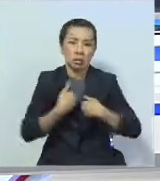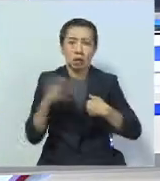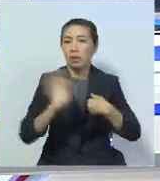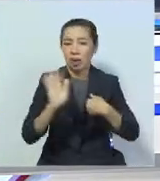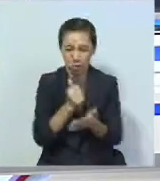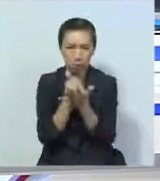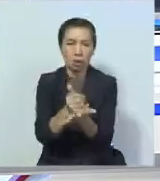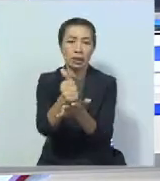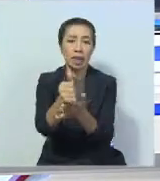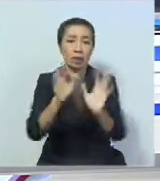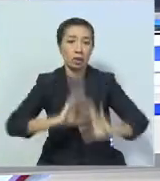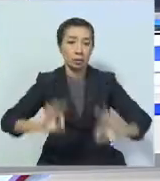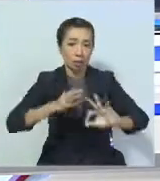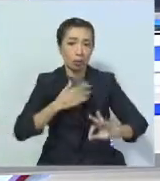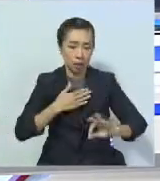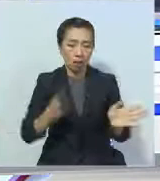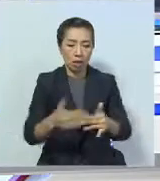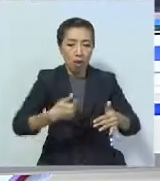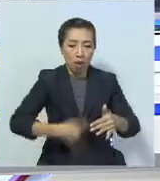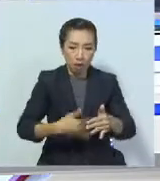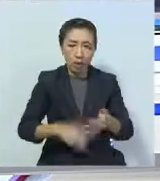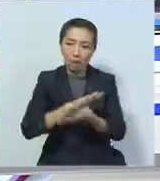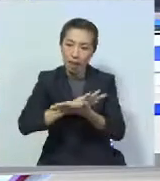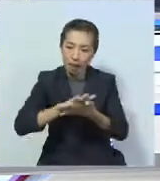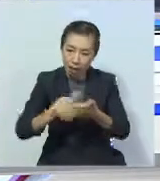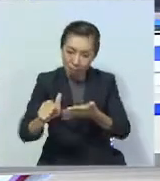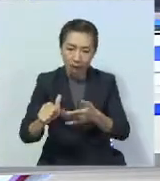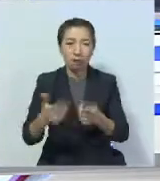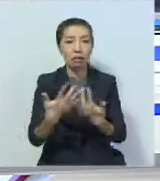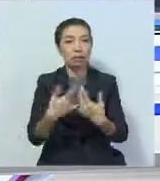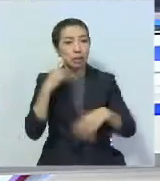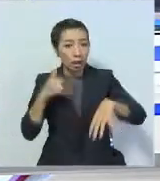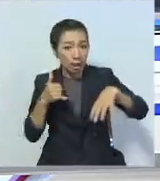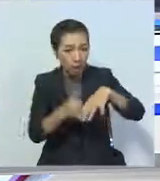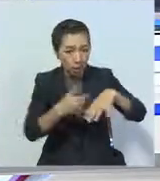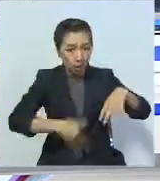านหนักและที่สำคัญเราก็ได้ส้วมที่ถูกสุขลักษณะเราได้ใช้คนอื่นก็ได้ใช้ไปด้วย